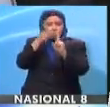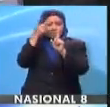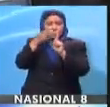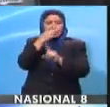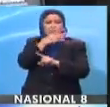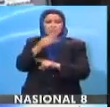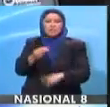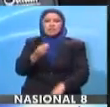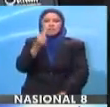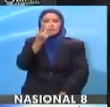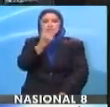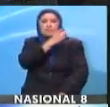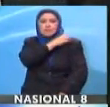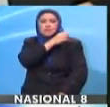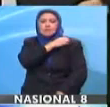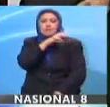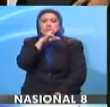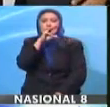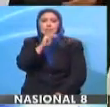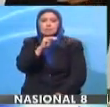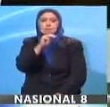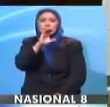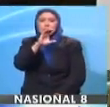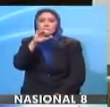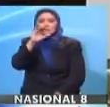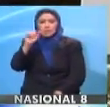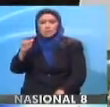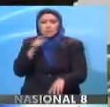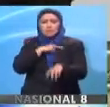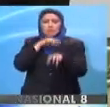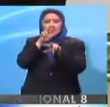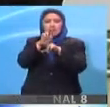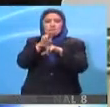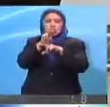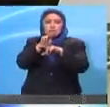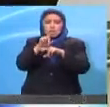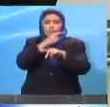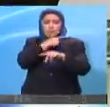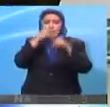Nci disaksikan Perdana Menteri Datuk Seri Najib Tun